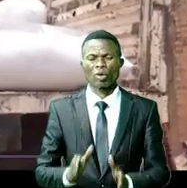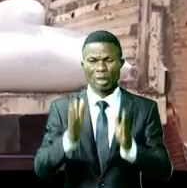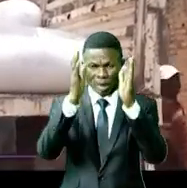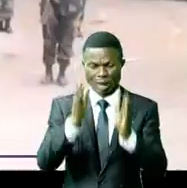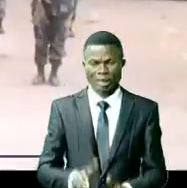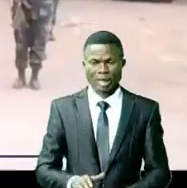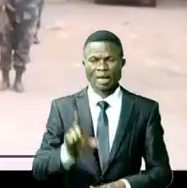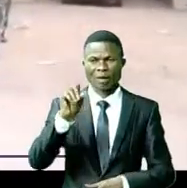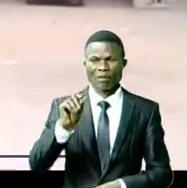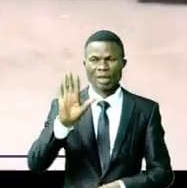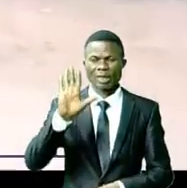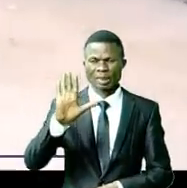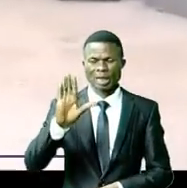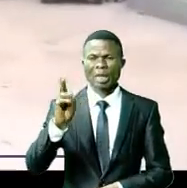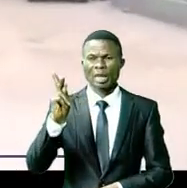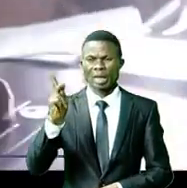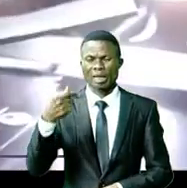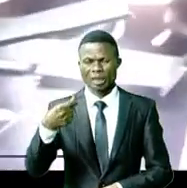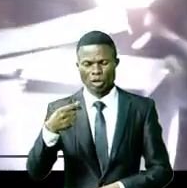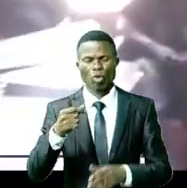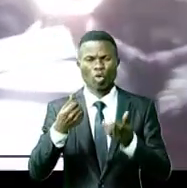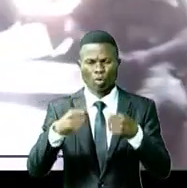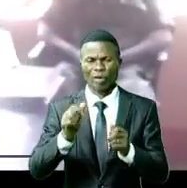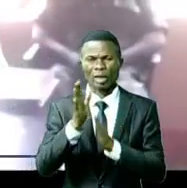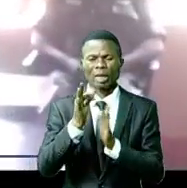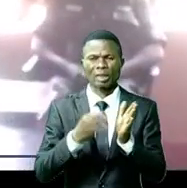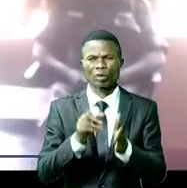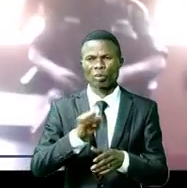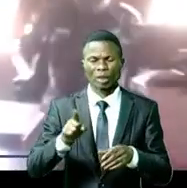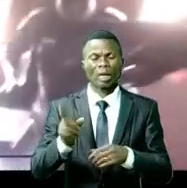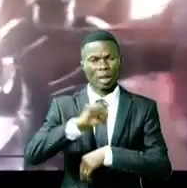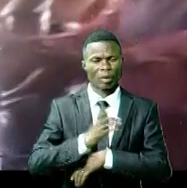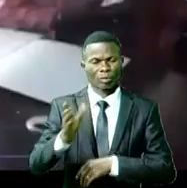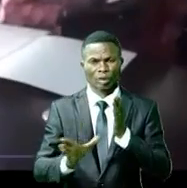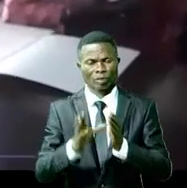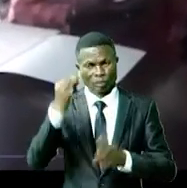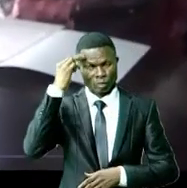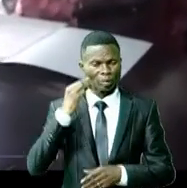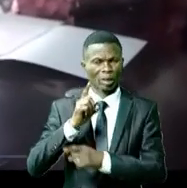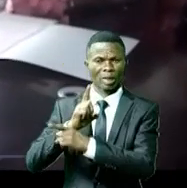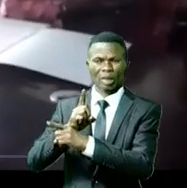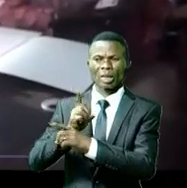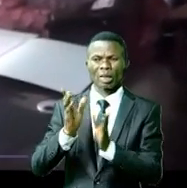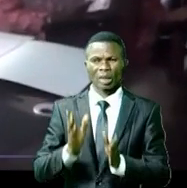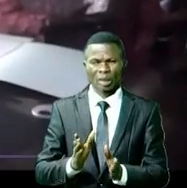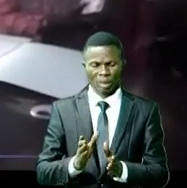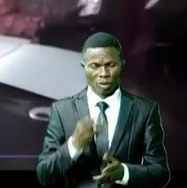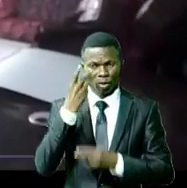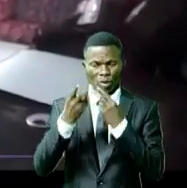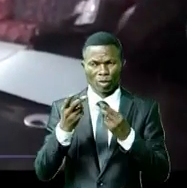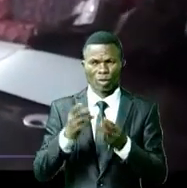25 kilos. Bien avant cette importante visite et au cours de la même journée, la vice-ministre de la Défense s'est rendue à